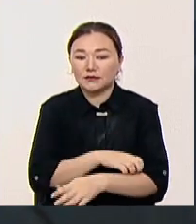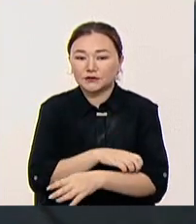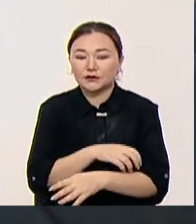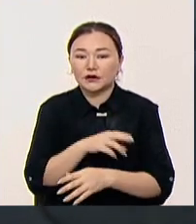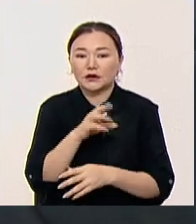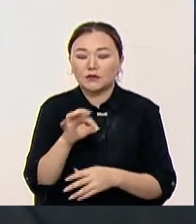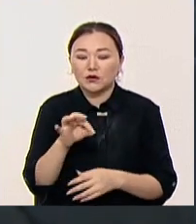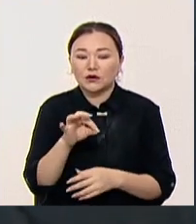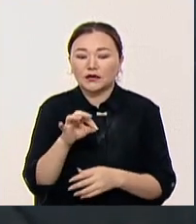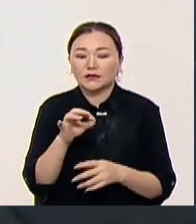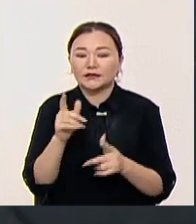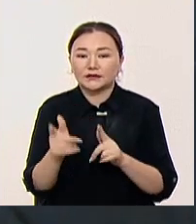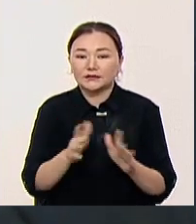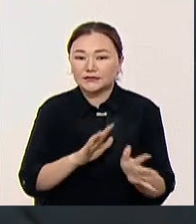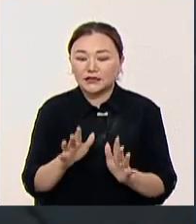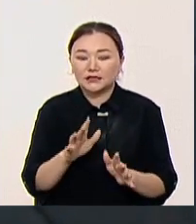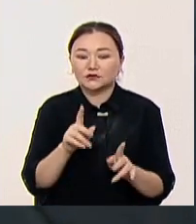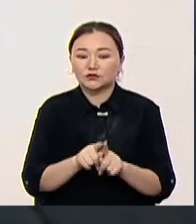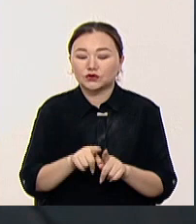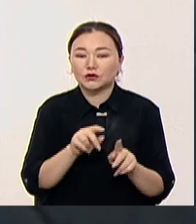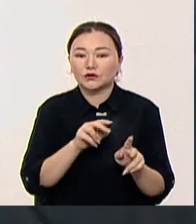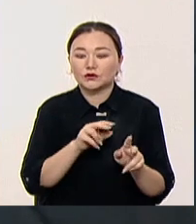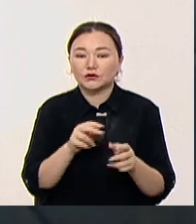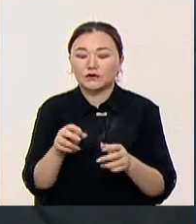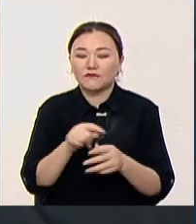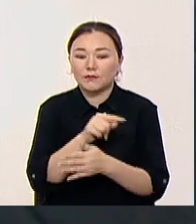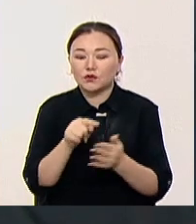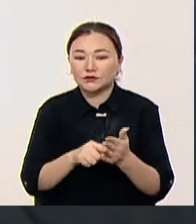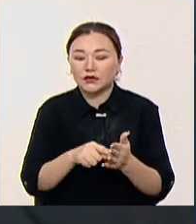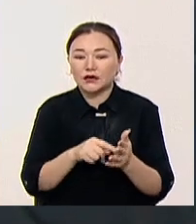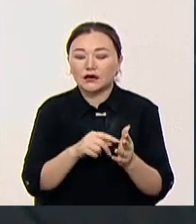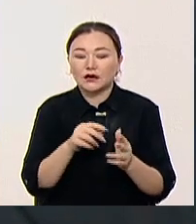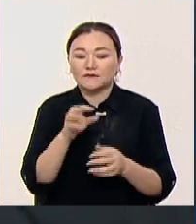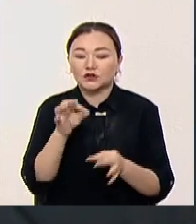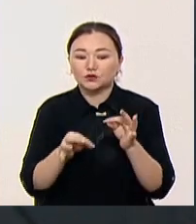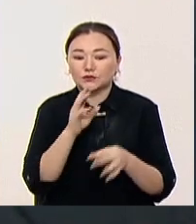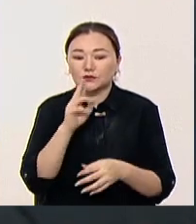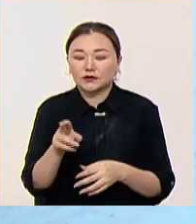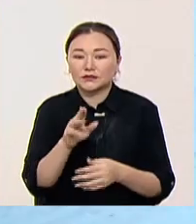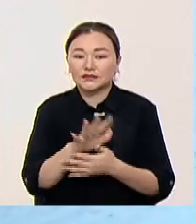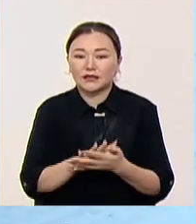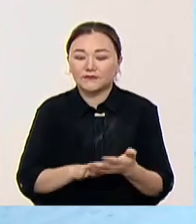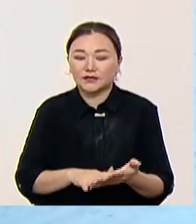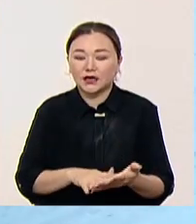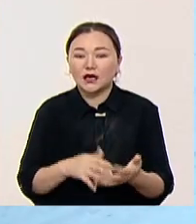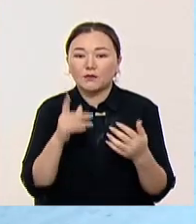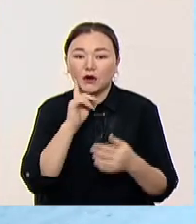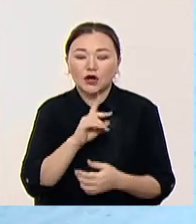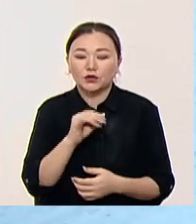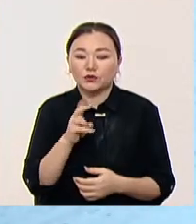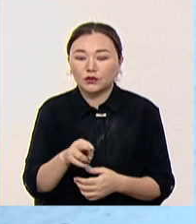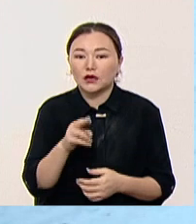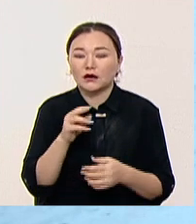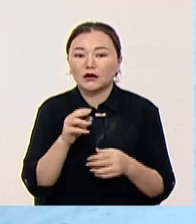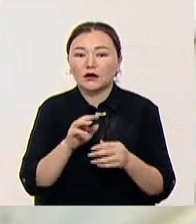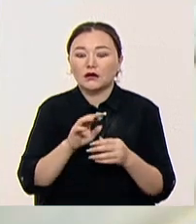по несогласию, также неурегулированным вопросам, обратиться в суд с исковым заявлением. Пока Юлия Пузина